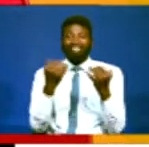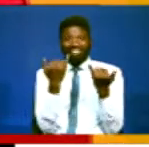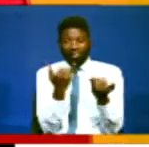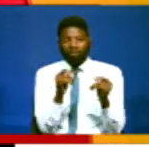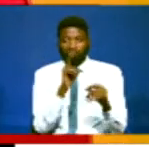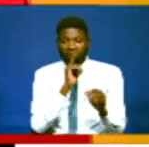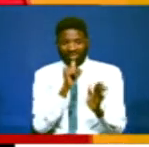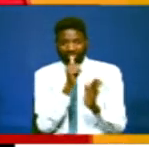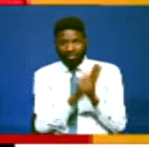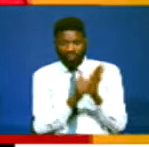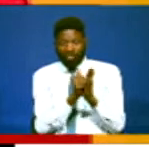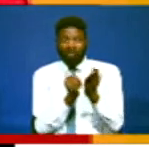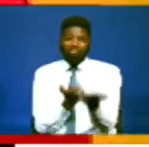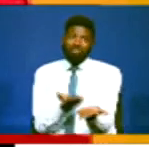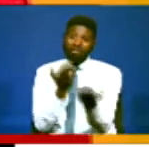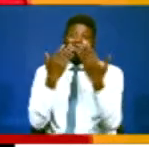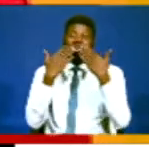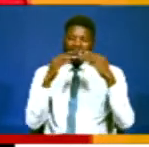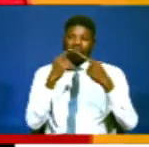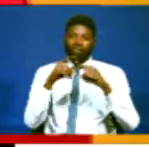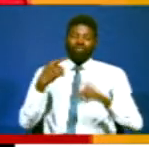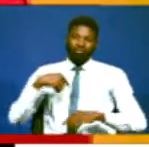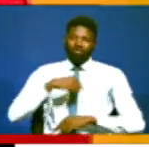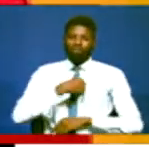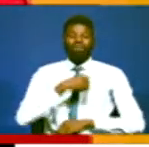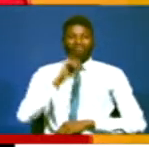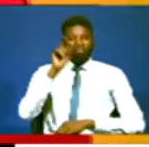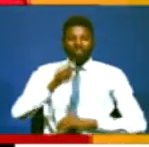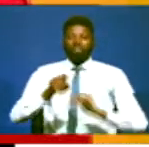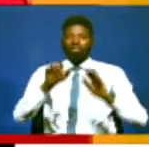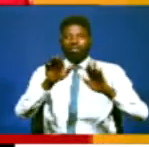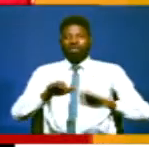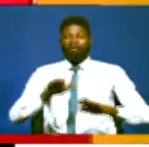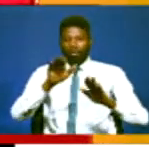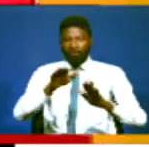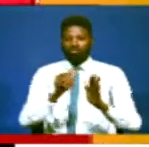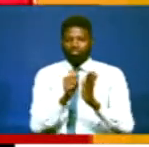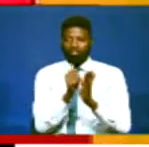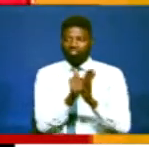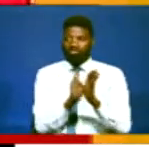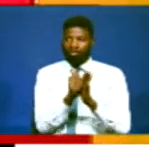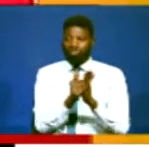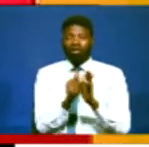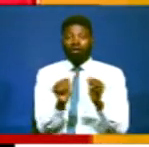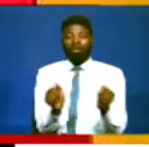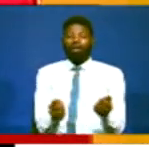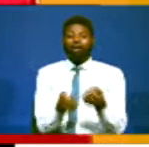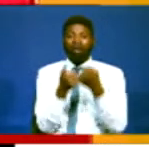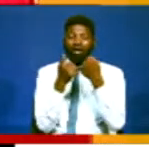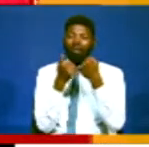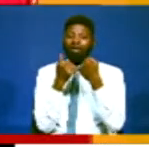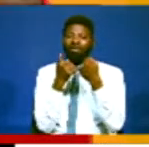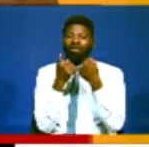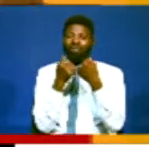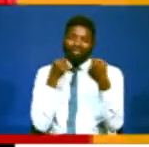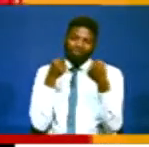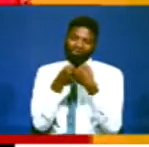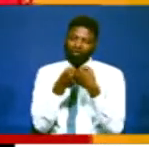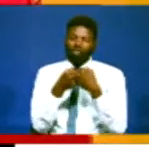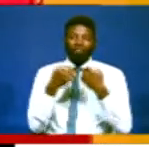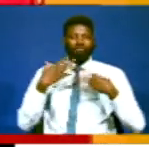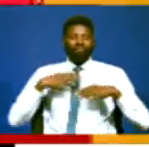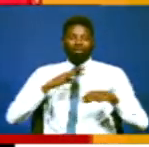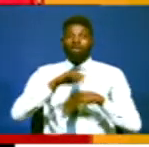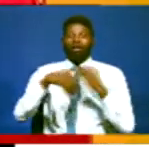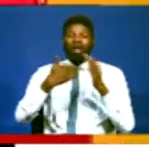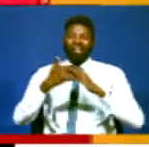wanavyosema. Lakini tuchunge basi tusi gari moshi hili lisije likabamiza ukuta, kila mtu akainua mikono juu.